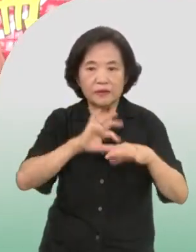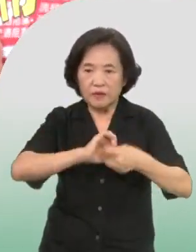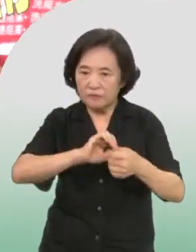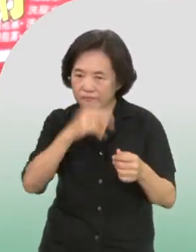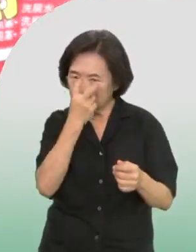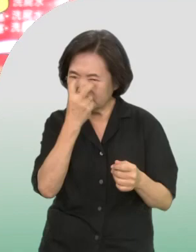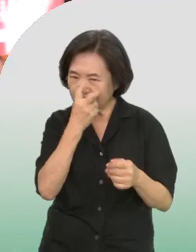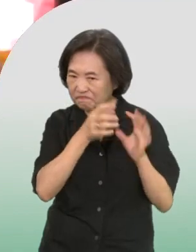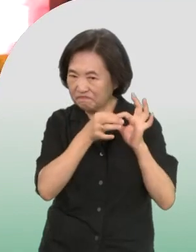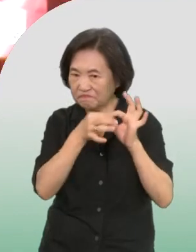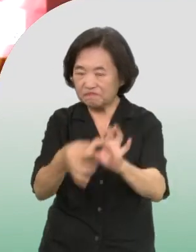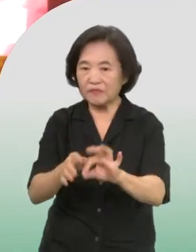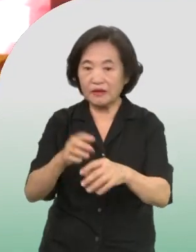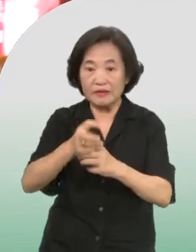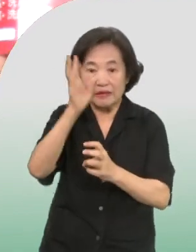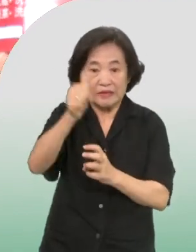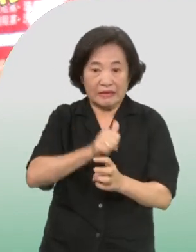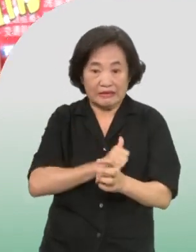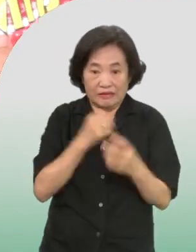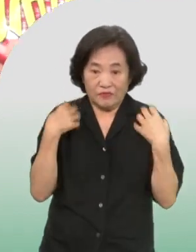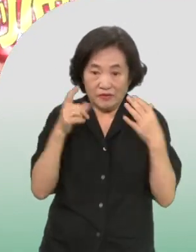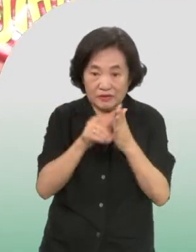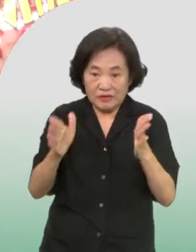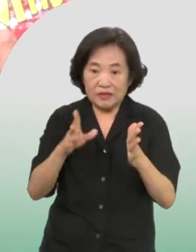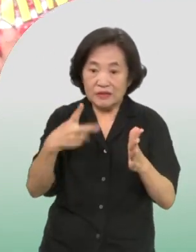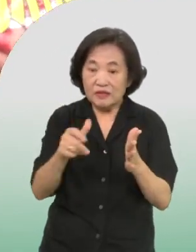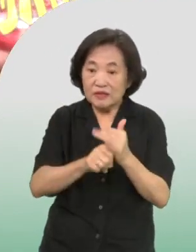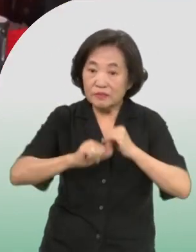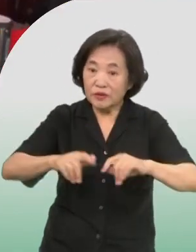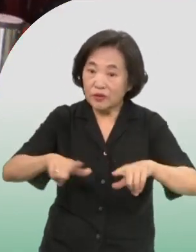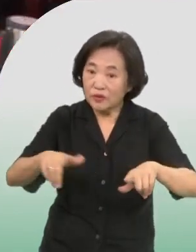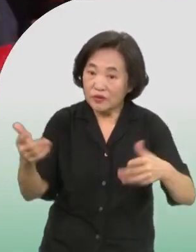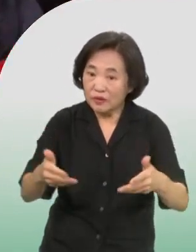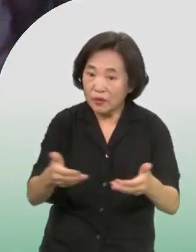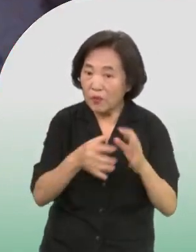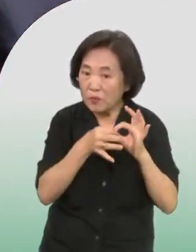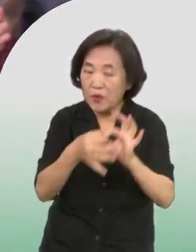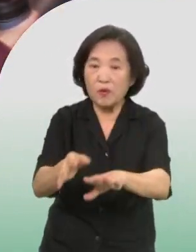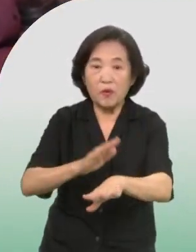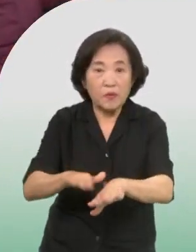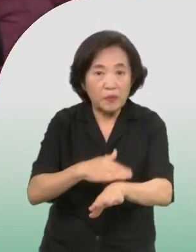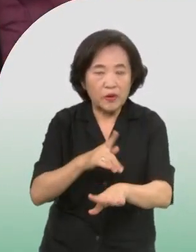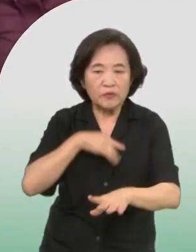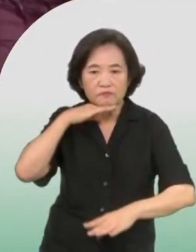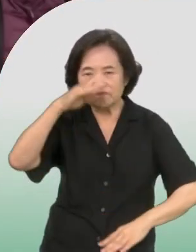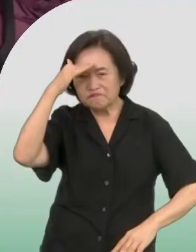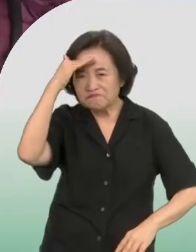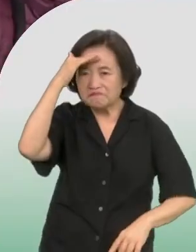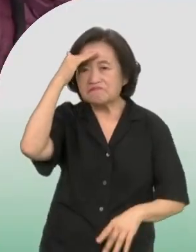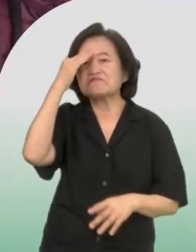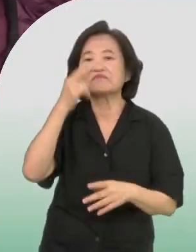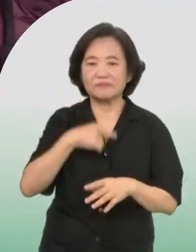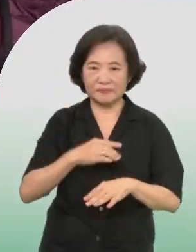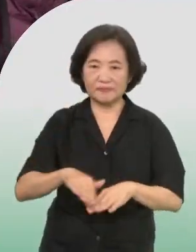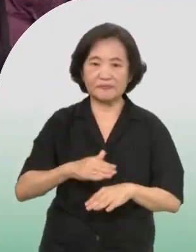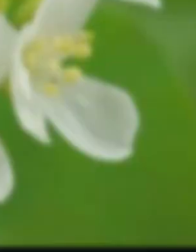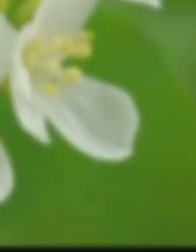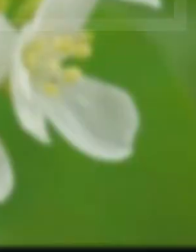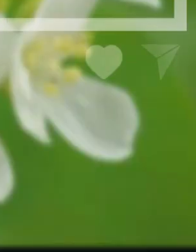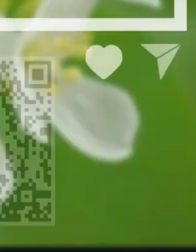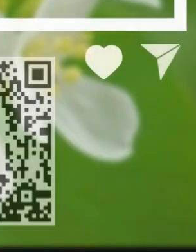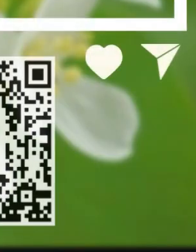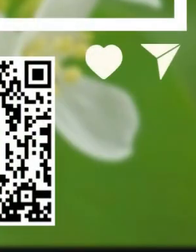来监督，确定杨县长任内唔会再推脱生命延期。客家新闻王文尧，新竹报道。